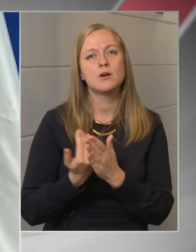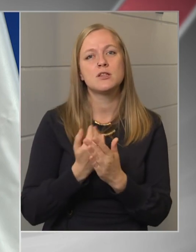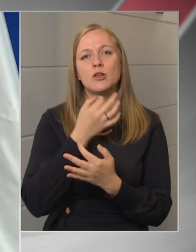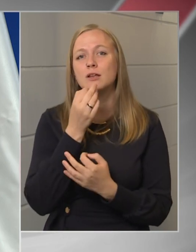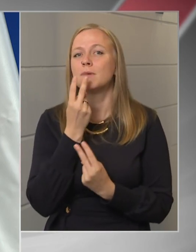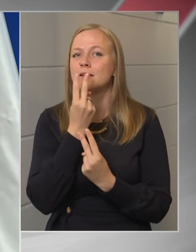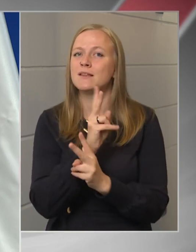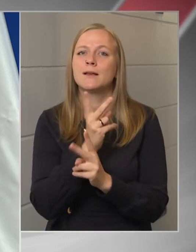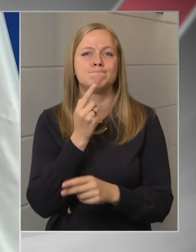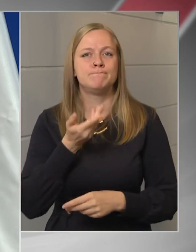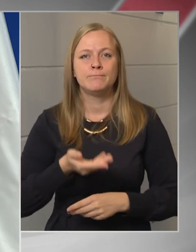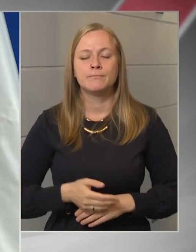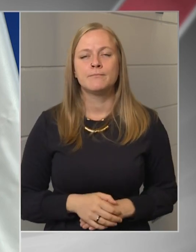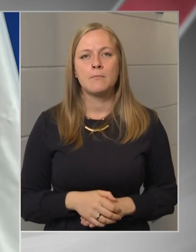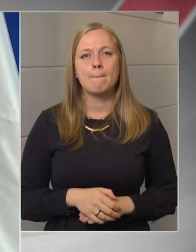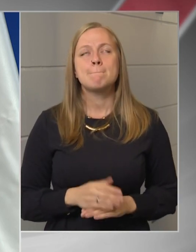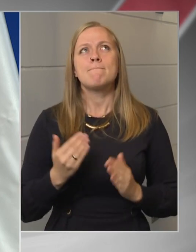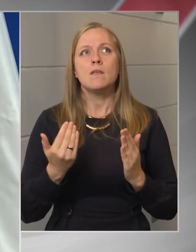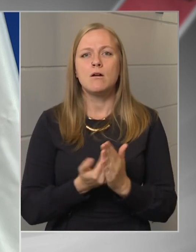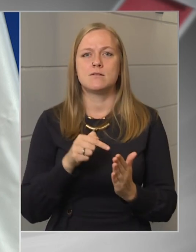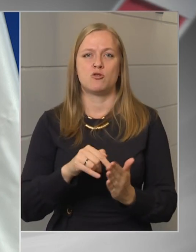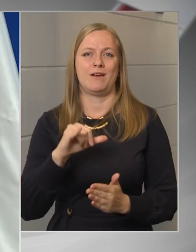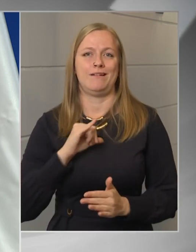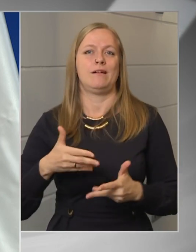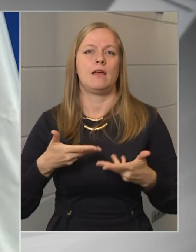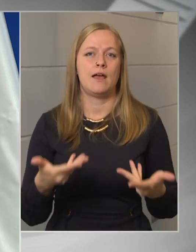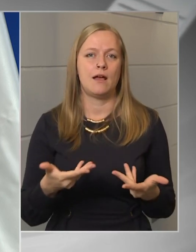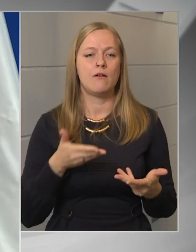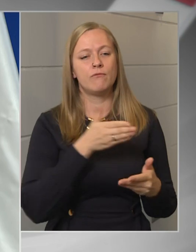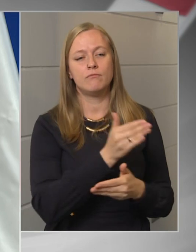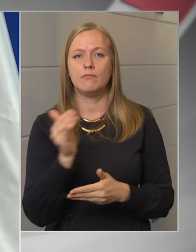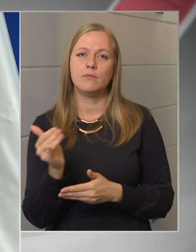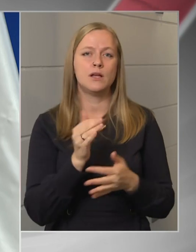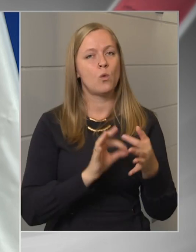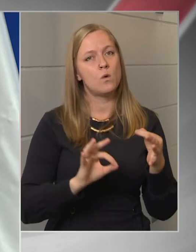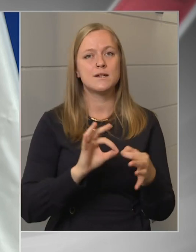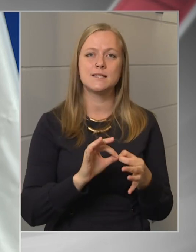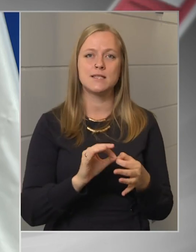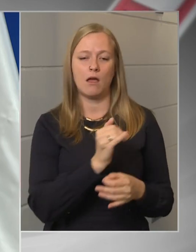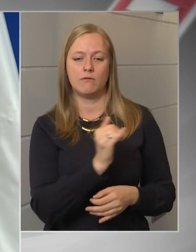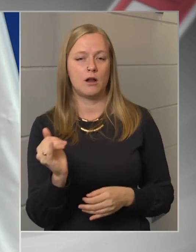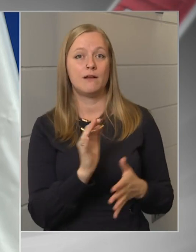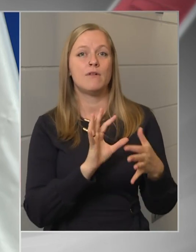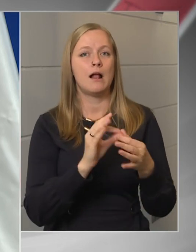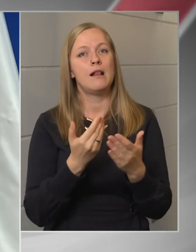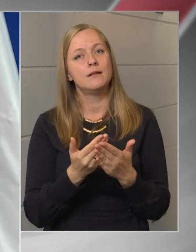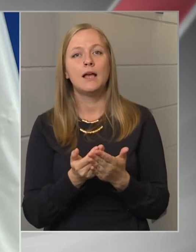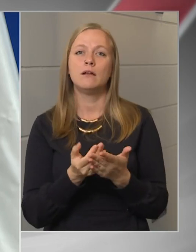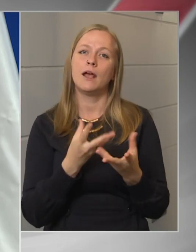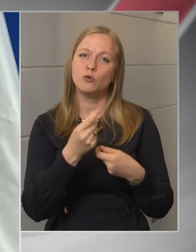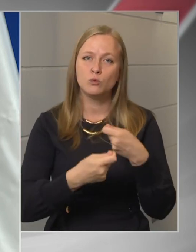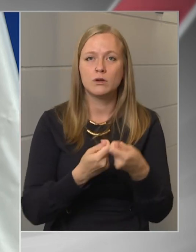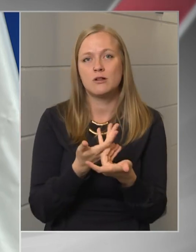nézni, hogy gazdasági érdekünk-e az, hogy egyik vagy másik országgal, egyik vagy másik területen együttműködjünk-e, vagy sem.